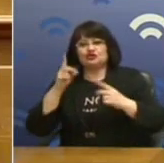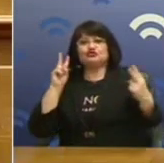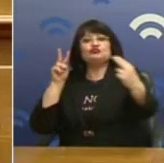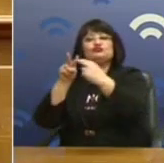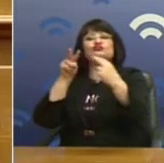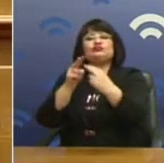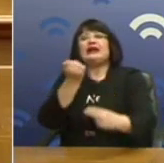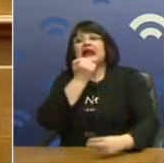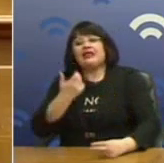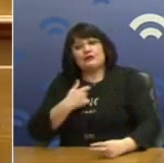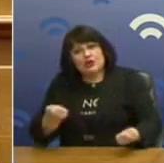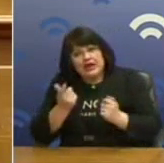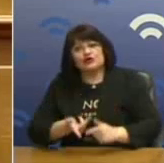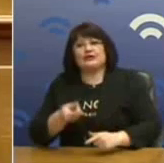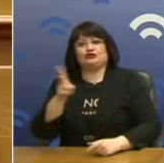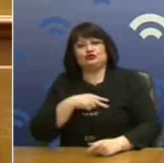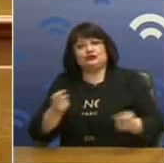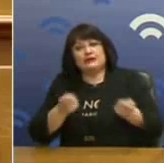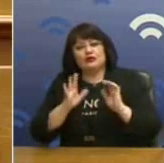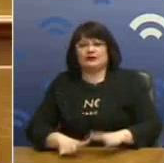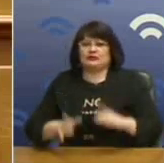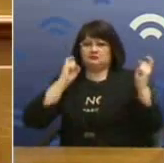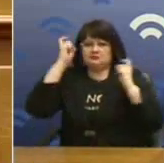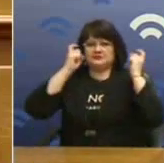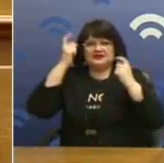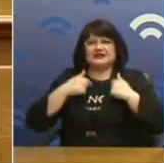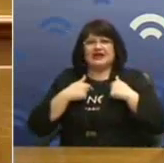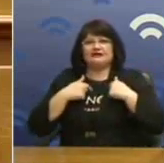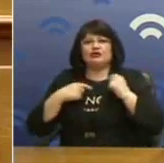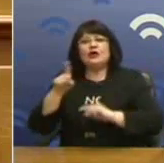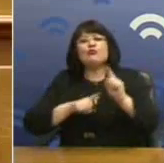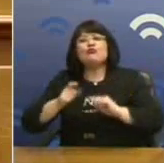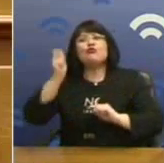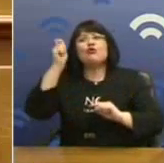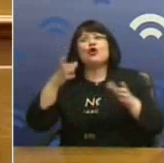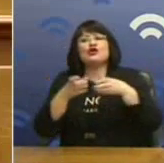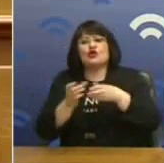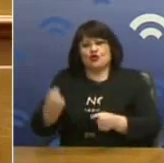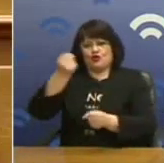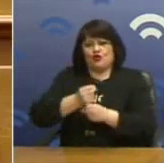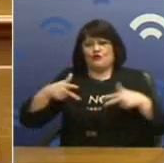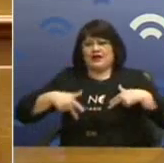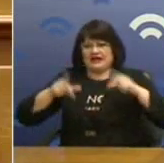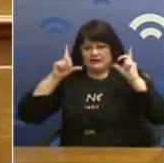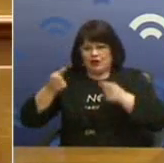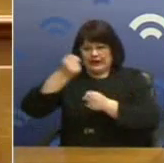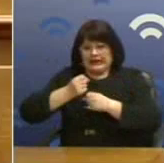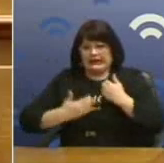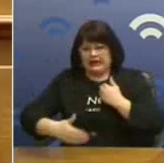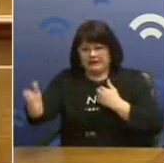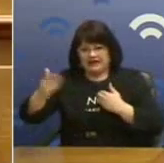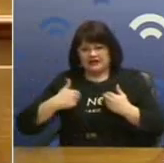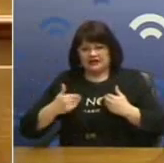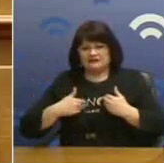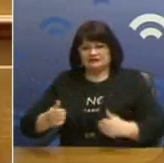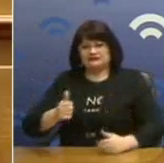που κάναμε. Αναρωτιέμαι ποιο άλλο κόμμα που κυβέρνησε τον τόπο από τη μεταπολίτευση και μετά είχε την παρησία και την τόλμη